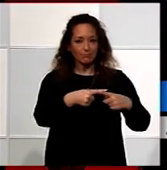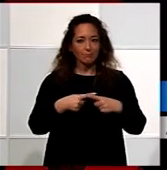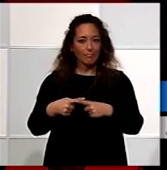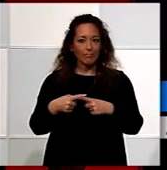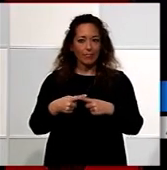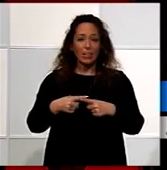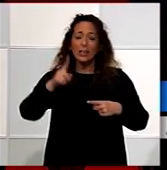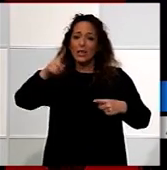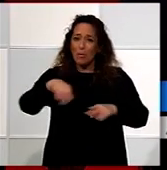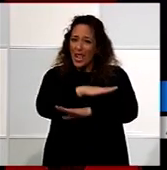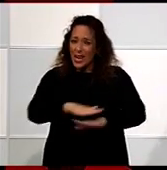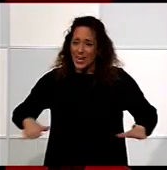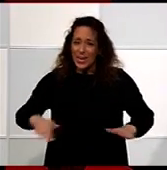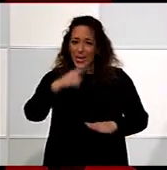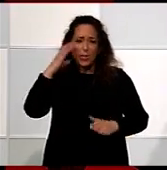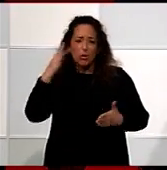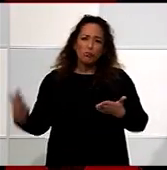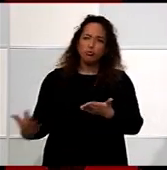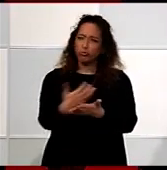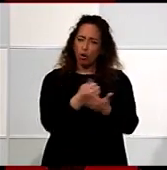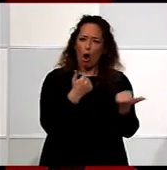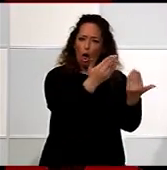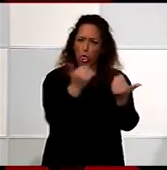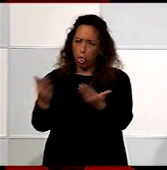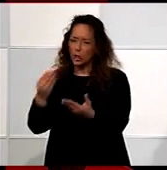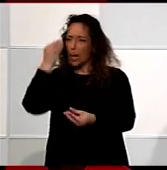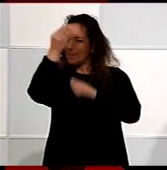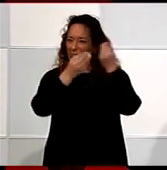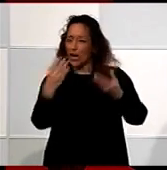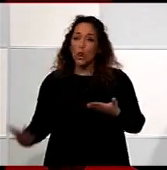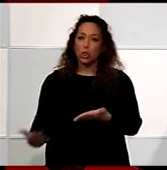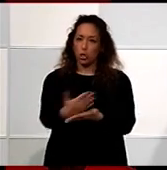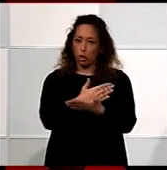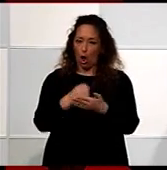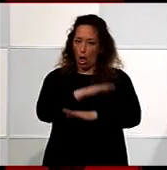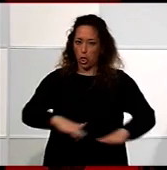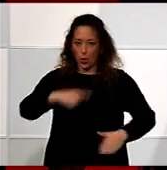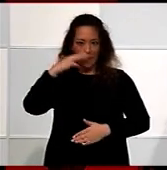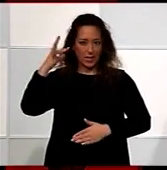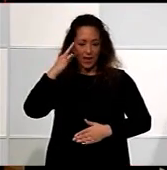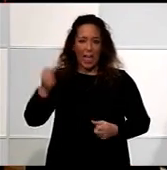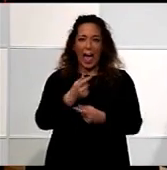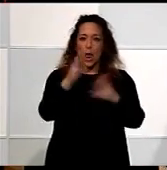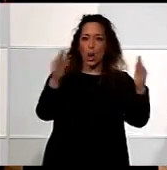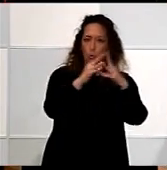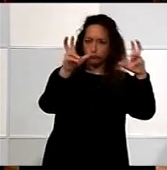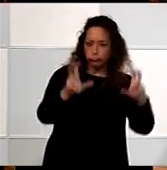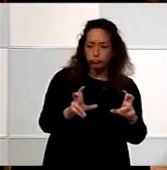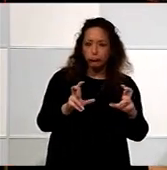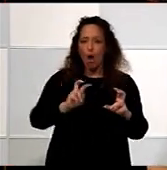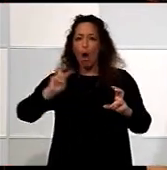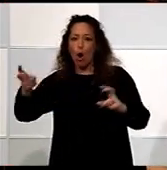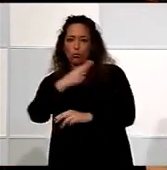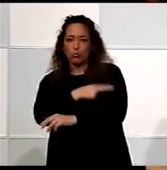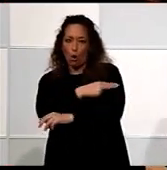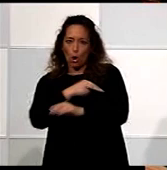no us deixeu cap nen i cap nena de la ciutat, penseu en absolutament tots els nens i nenes, aquells nens que estan confinats, aquells nens i nenes que estan ingressats